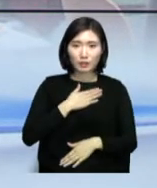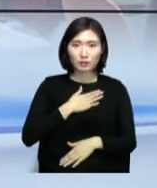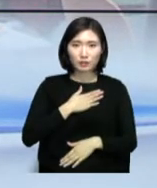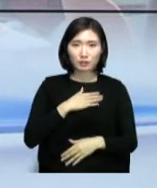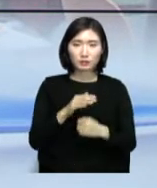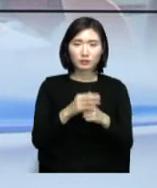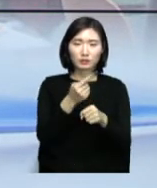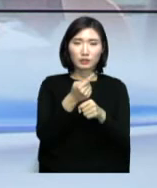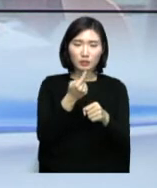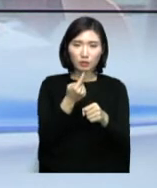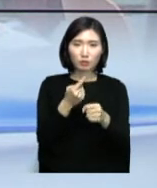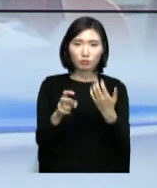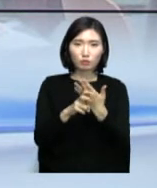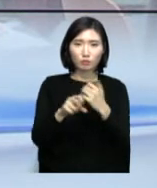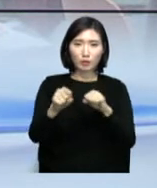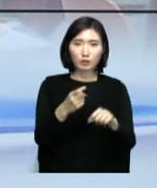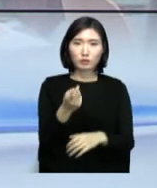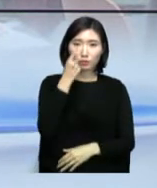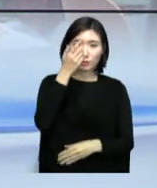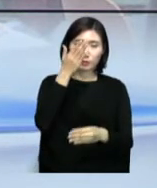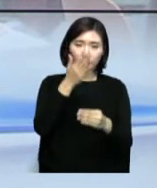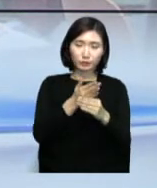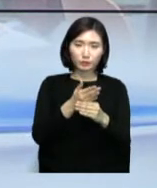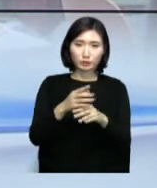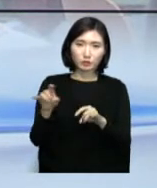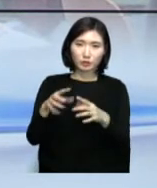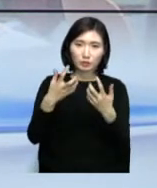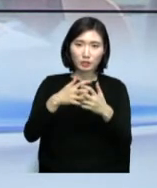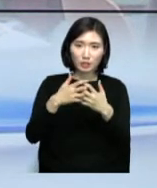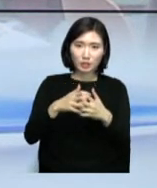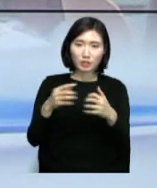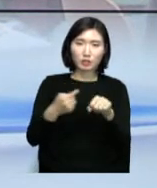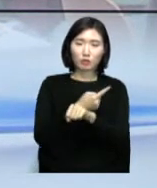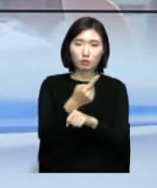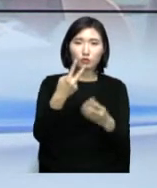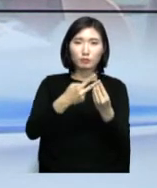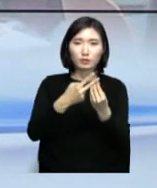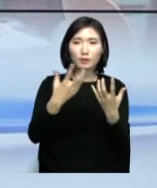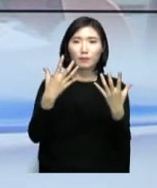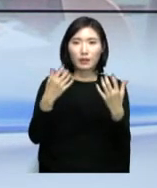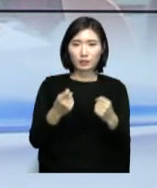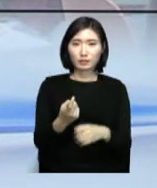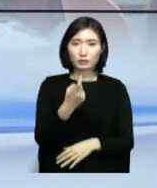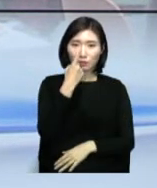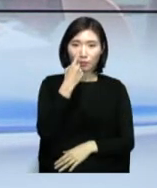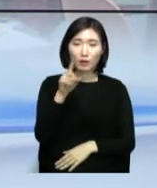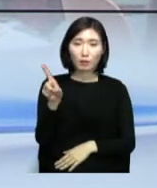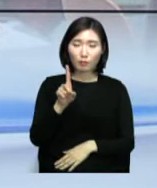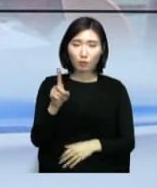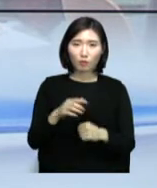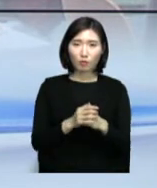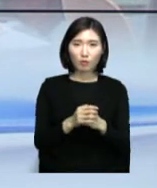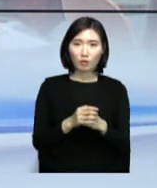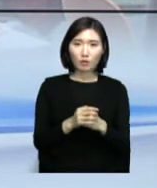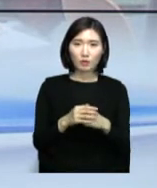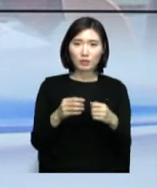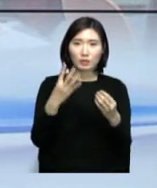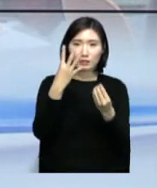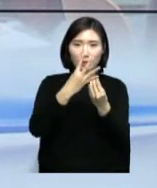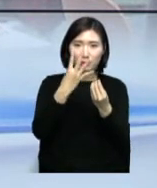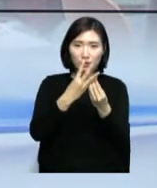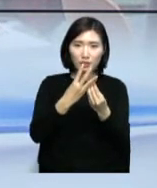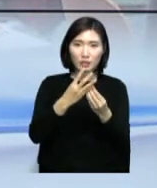수능 부정행위로 적발된 건 가운데 전자기기 소지 에 이어 두 번째로 많이 적발된 것이 바로 4교시